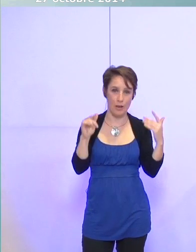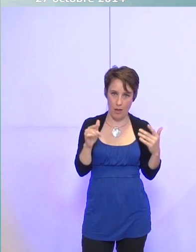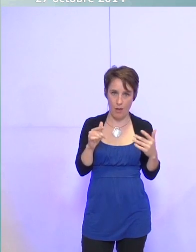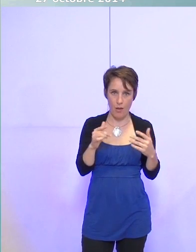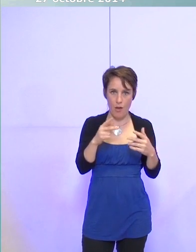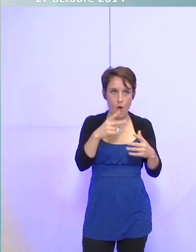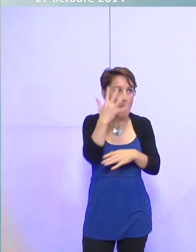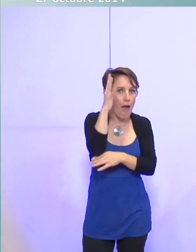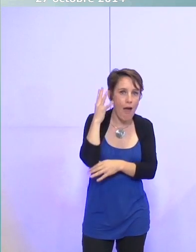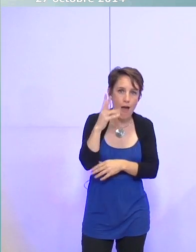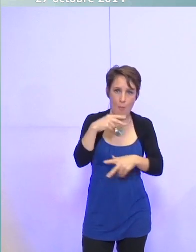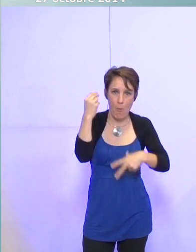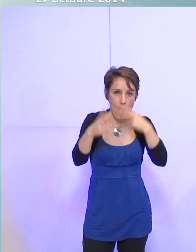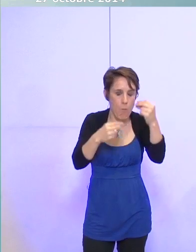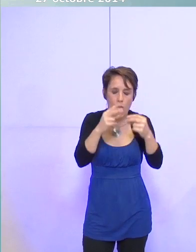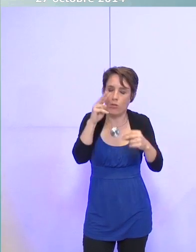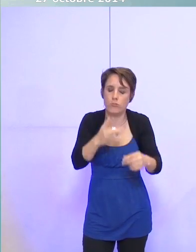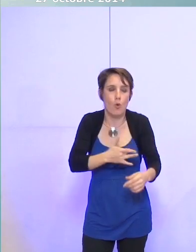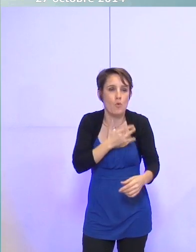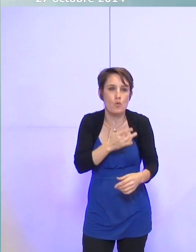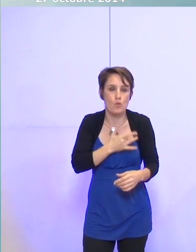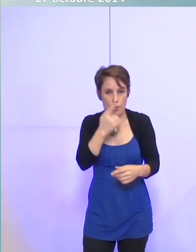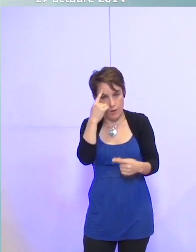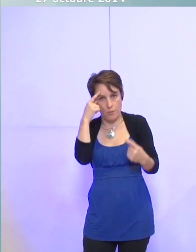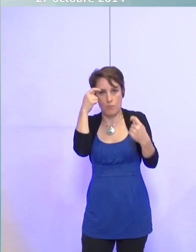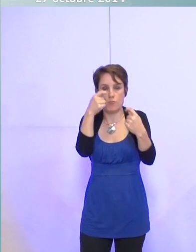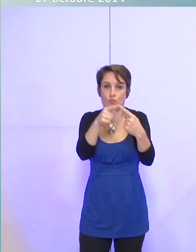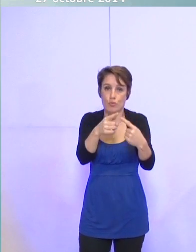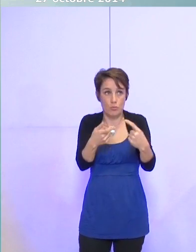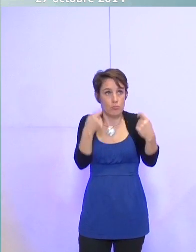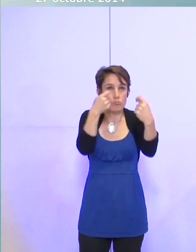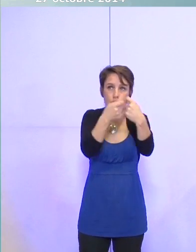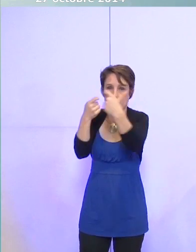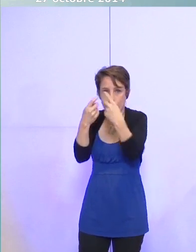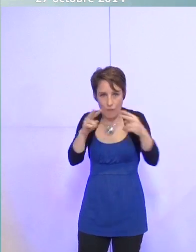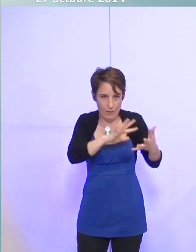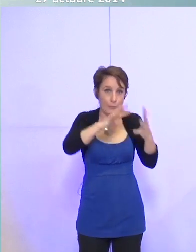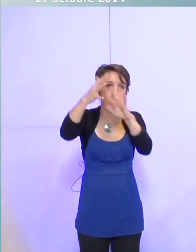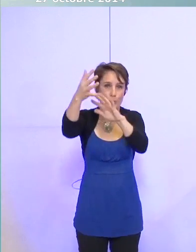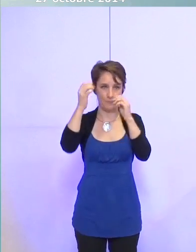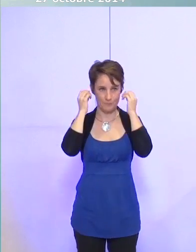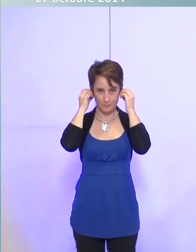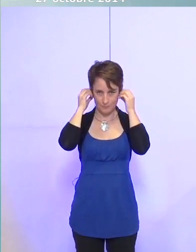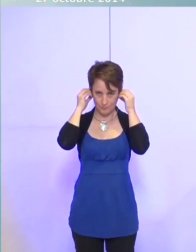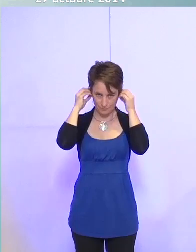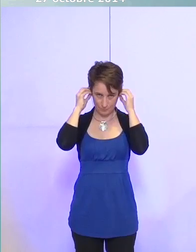indubitablement un élément indispensable à prendre en compte dès la conception des aménagements des espaces urbains.